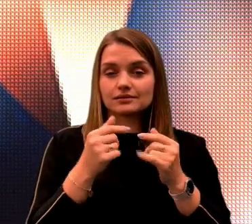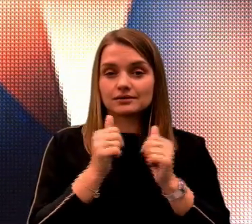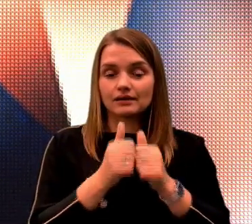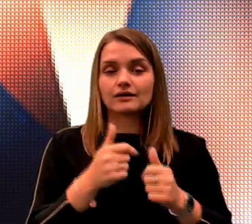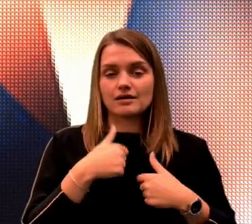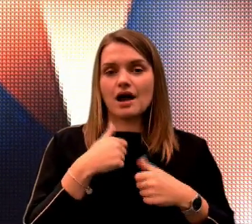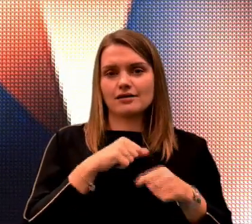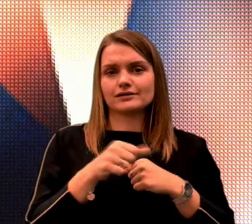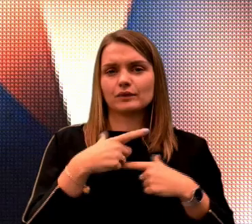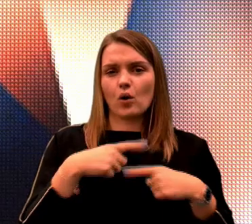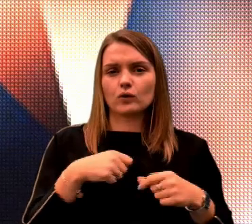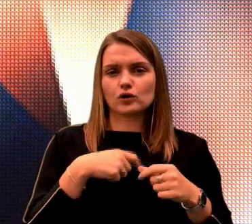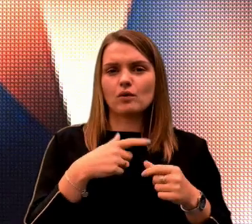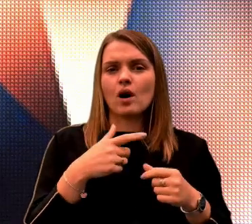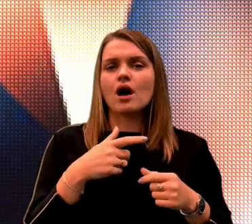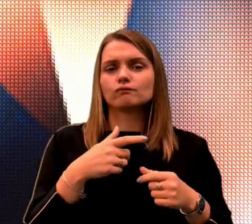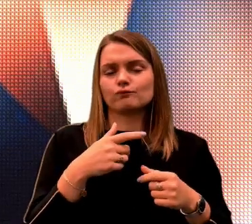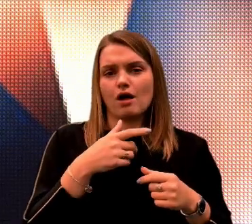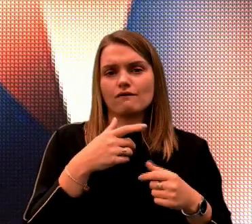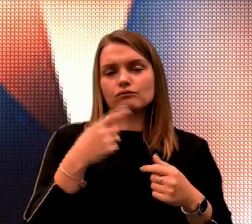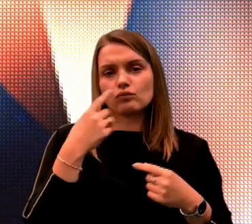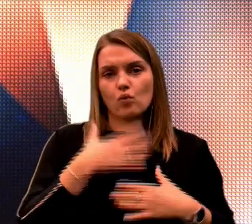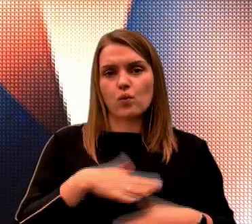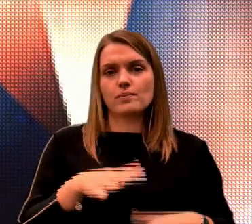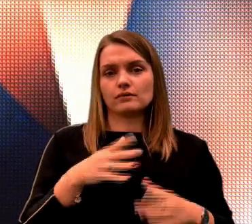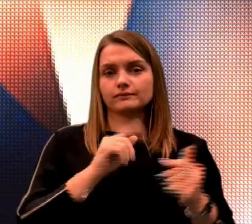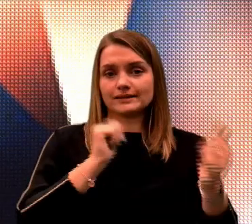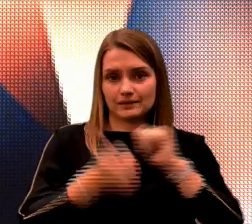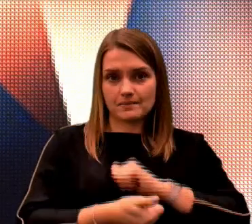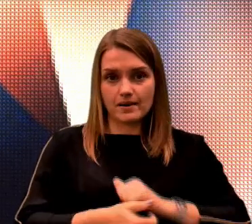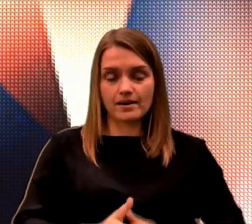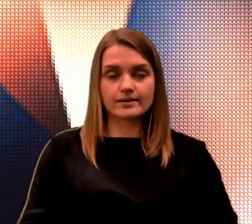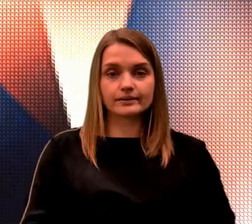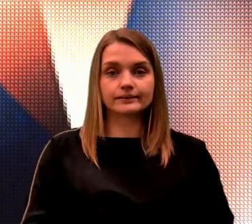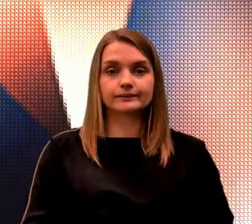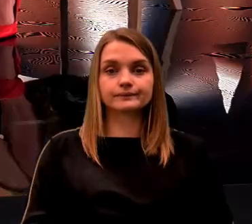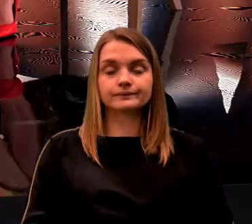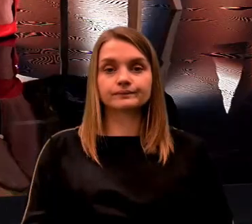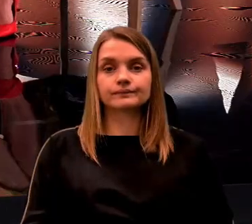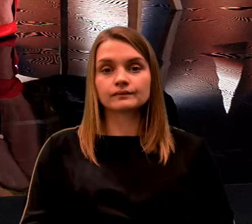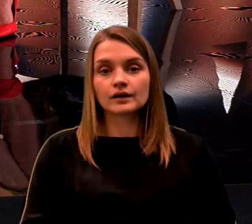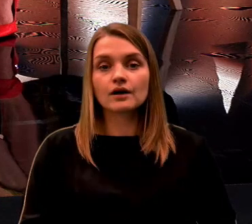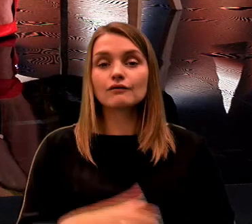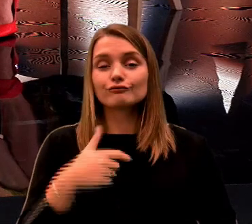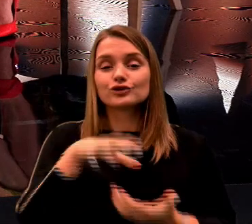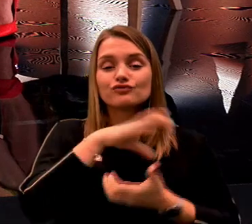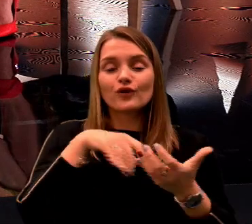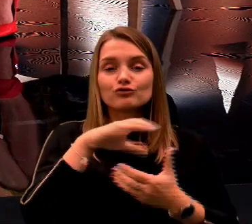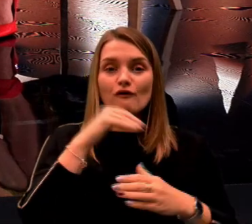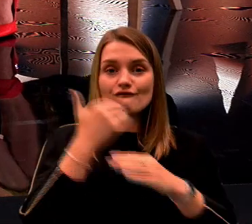że co 3-5 lat po prostu mamy już dosyć tego, co dotychczas robimy. Chodzi mi po prostu o to, że w świecie, w którym my jako firma